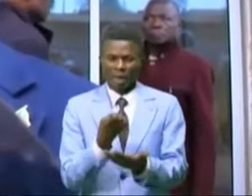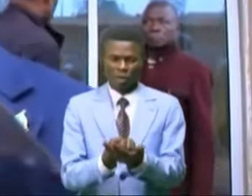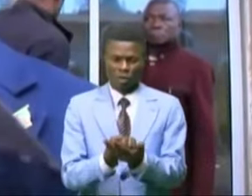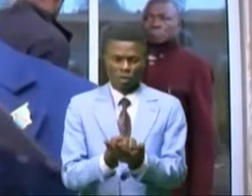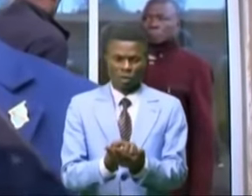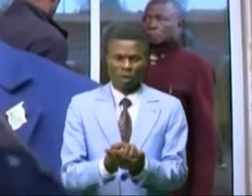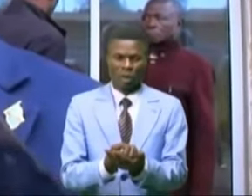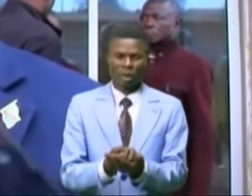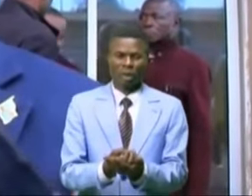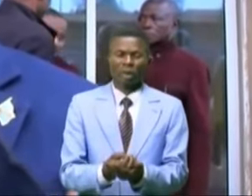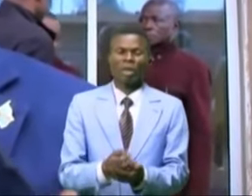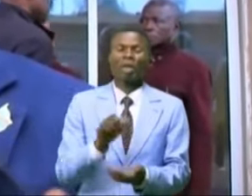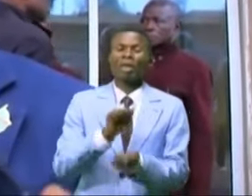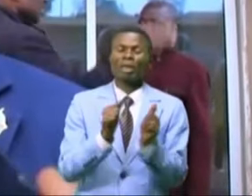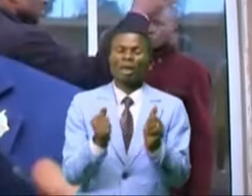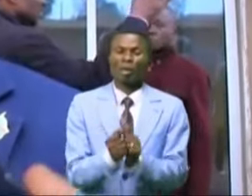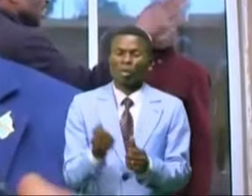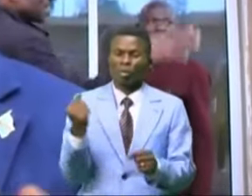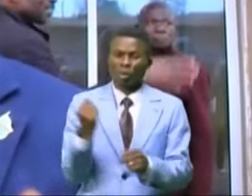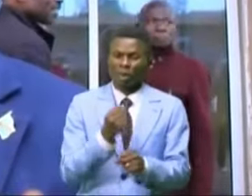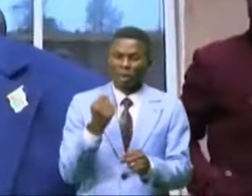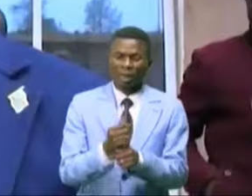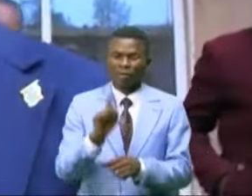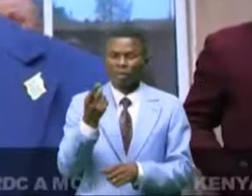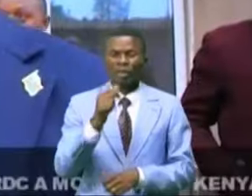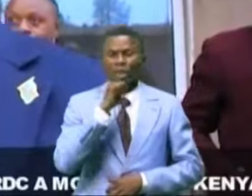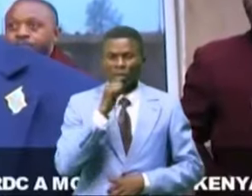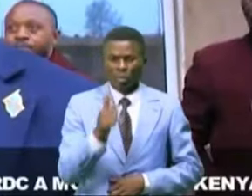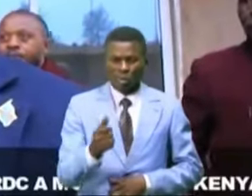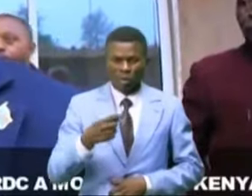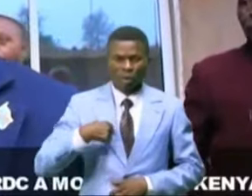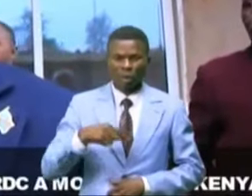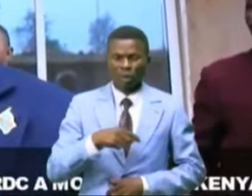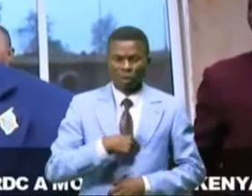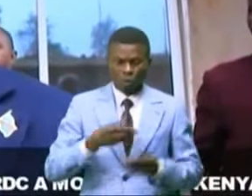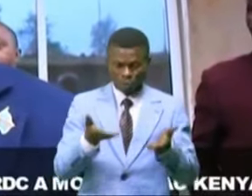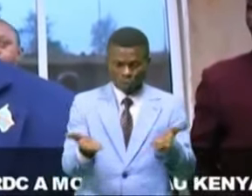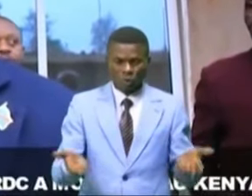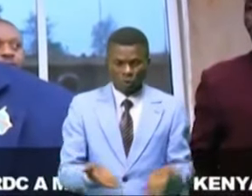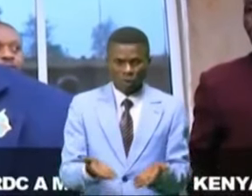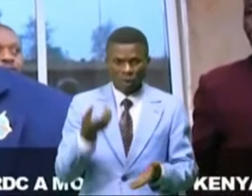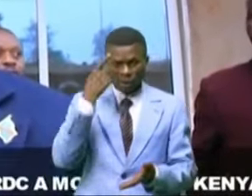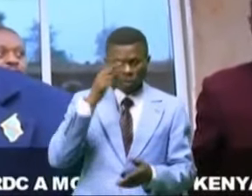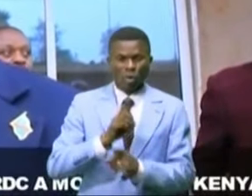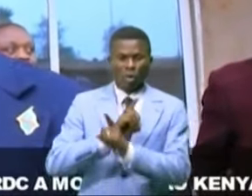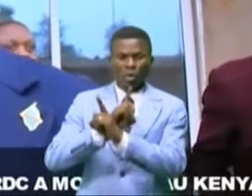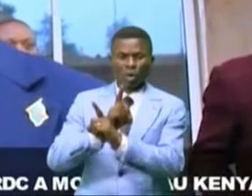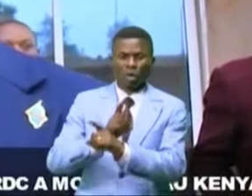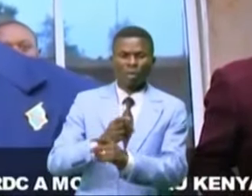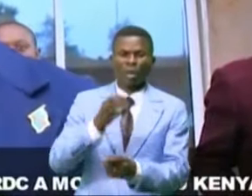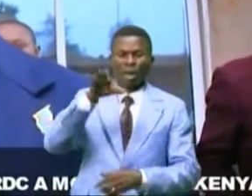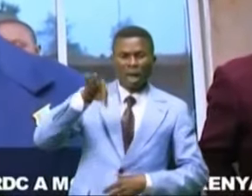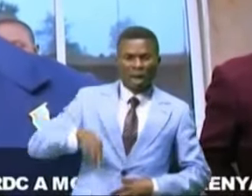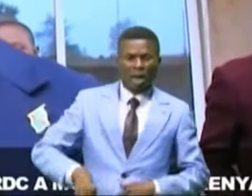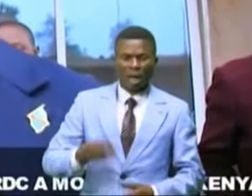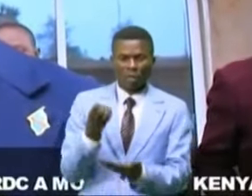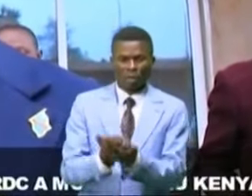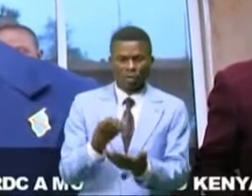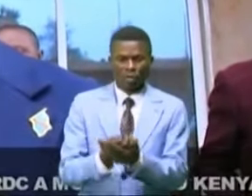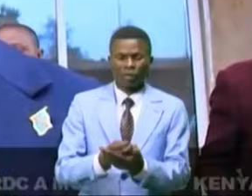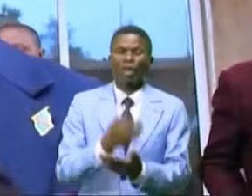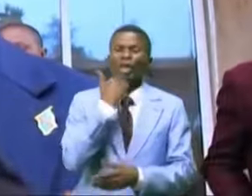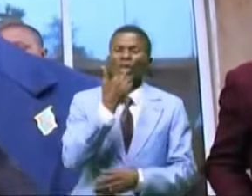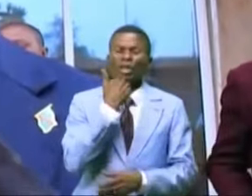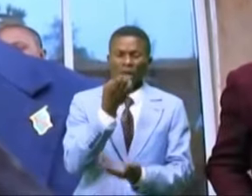de consulat sans opérateurs économiques. Nous sommes à Mombasa pour défendre les intérêts économiques des opérateurs